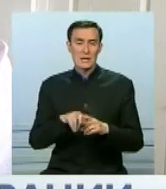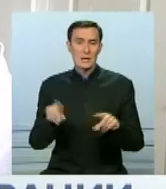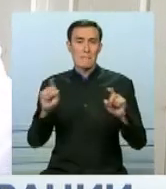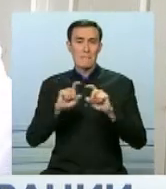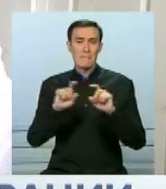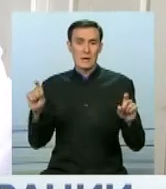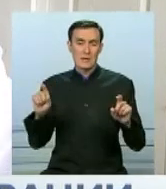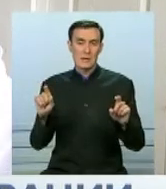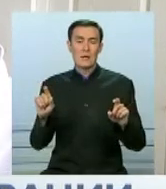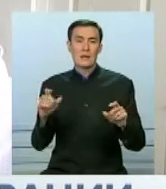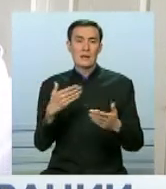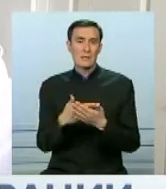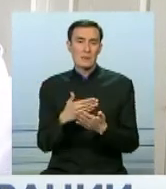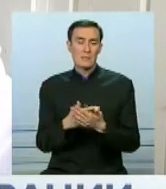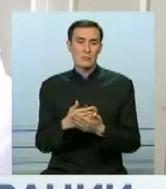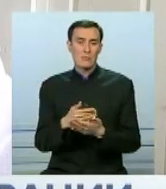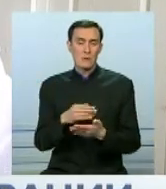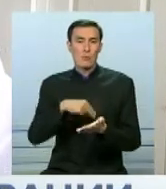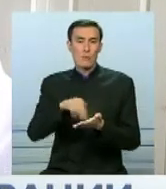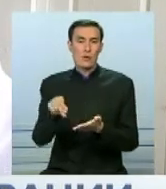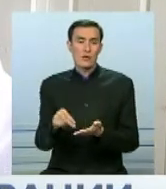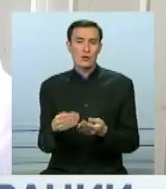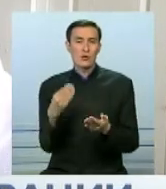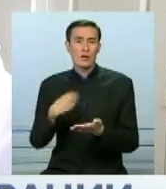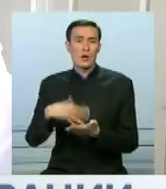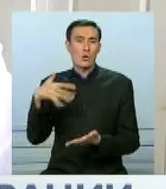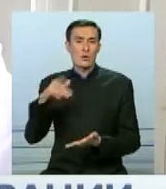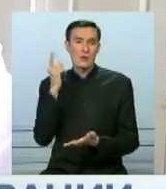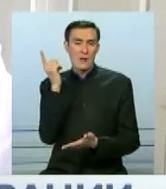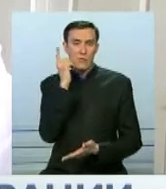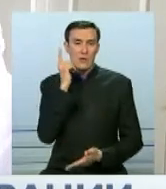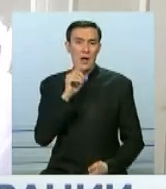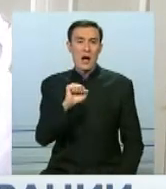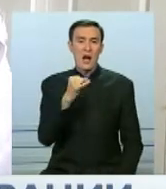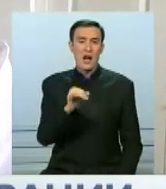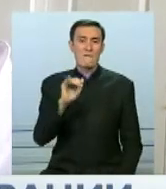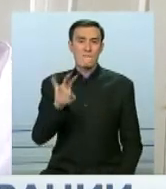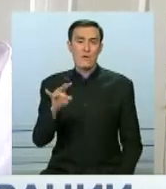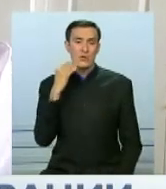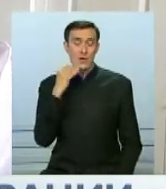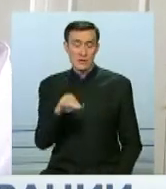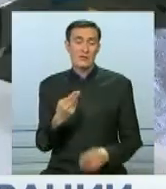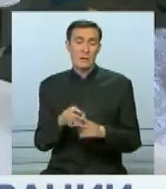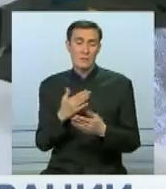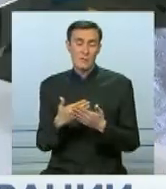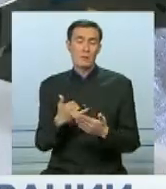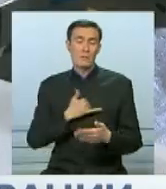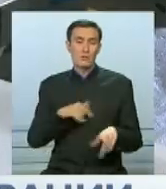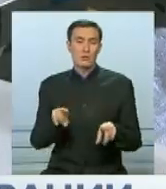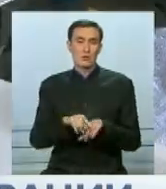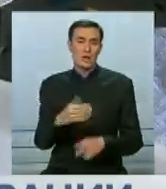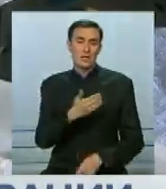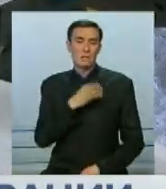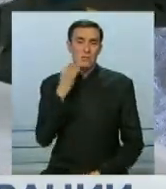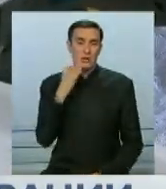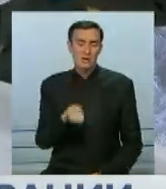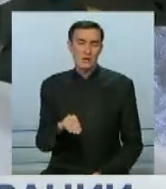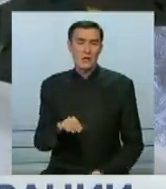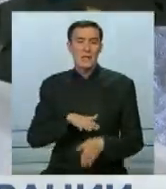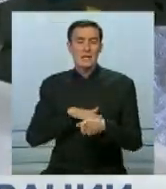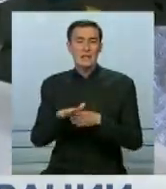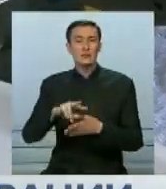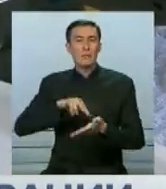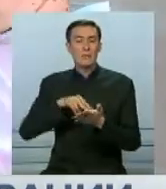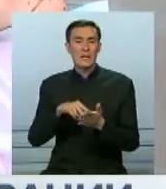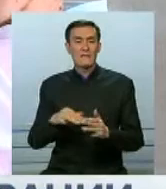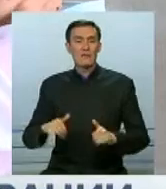например, iPhone же покупают, и мы тоже хотим так развить это производство. Надежда на реализацию грандиозных планов,